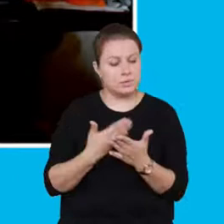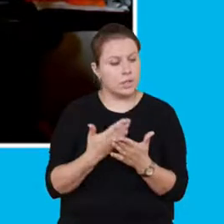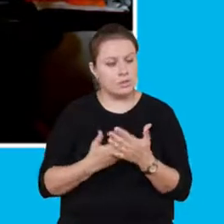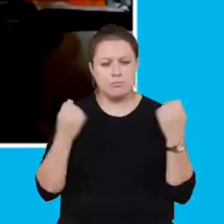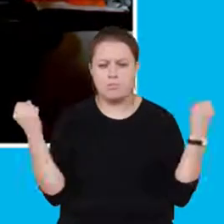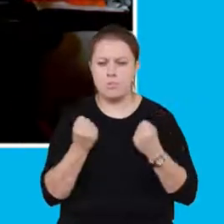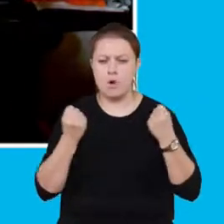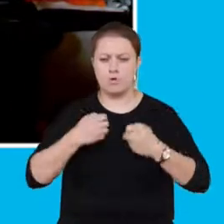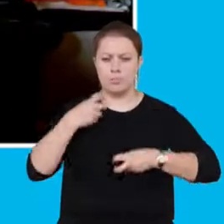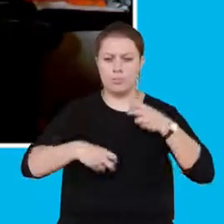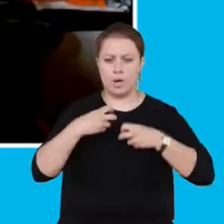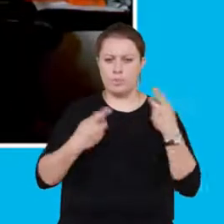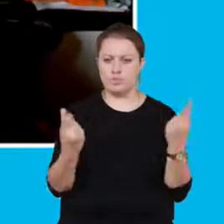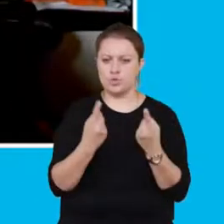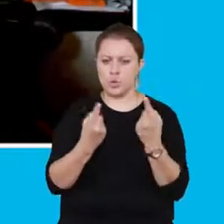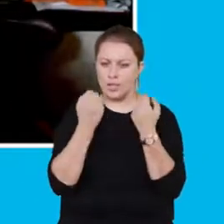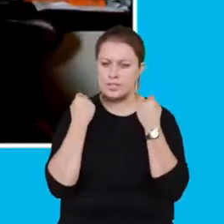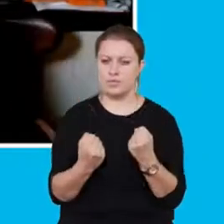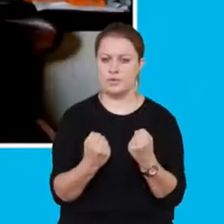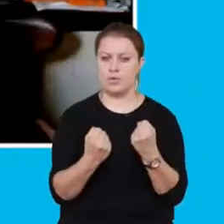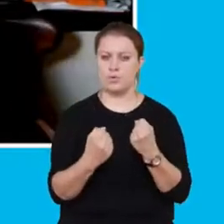aż w takim zakresie realizowany.